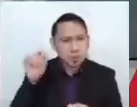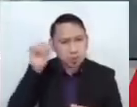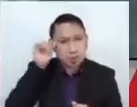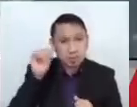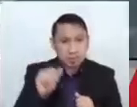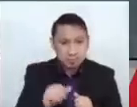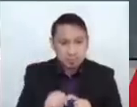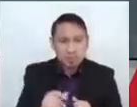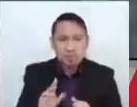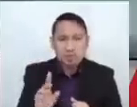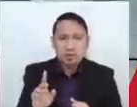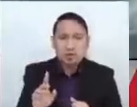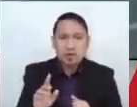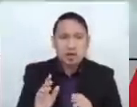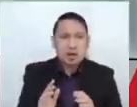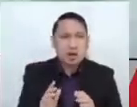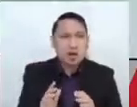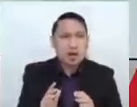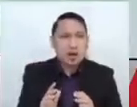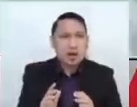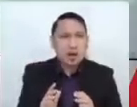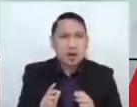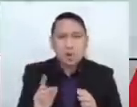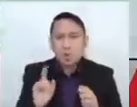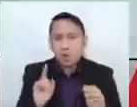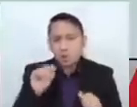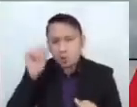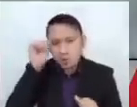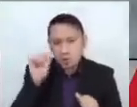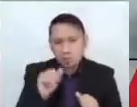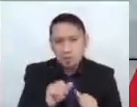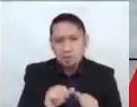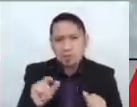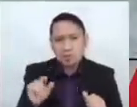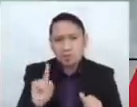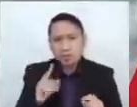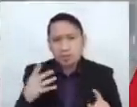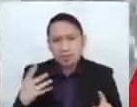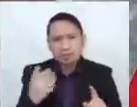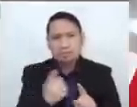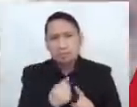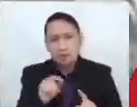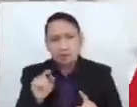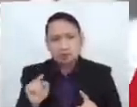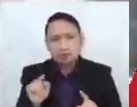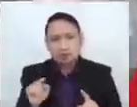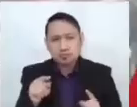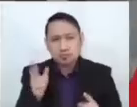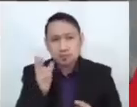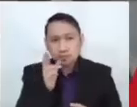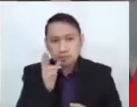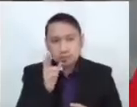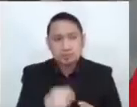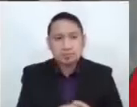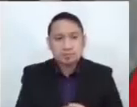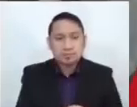po yung may tuturing yung legacy niya? Well, unang-una, yung pinakamaganda niyang